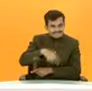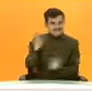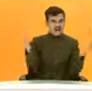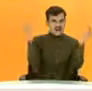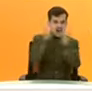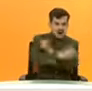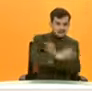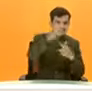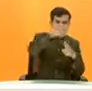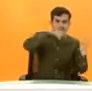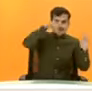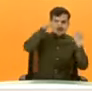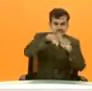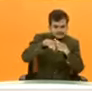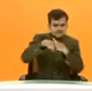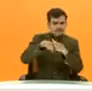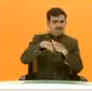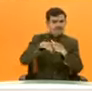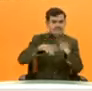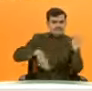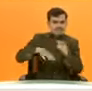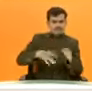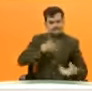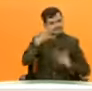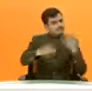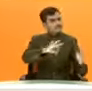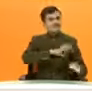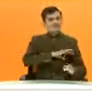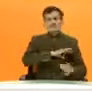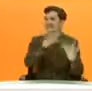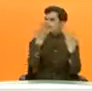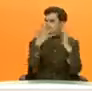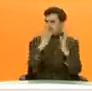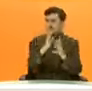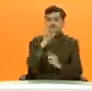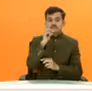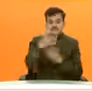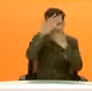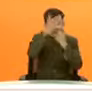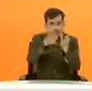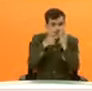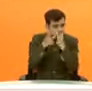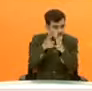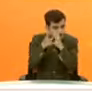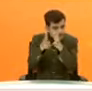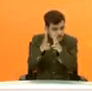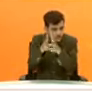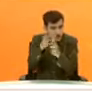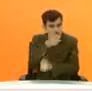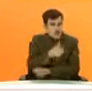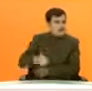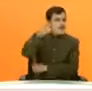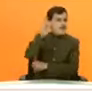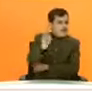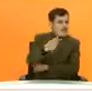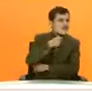जम्मू कश्मीर के दुश्मनों को ये रास नहीं आया। आतंकी और आतंक के आका चाहते